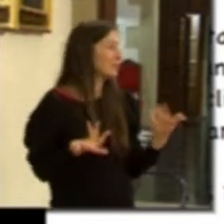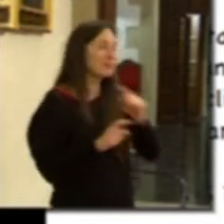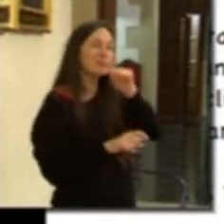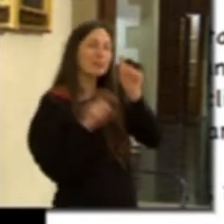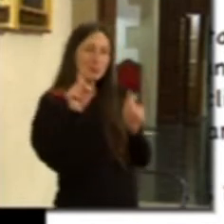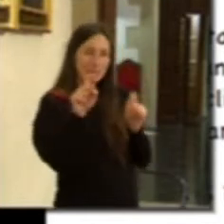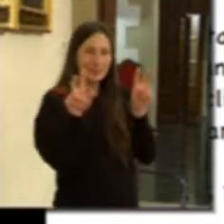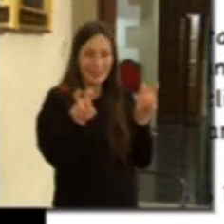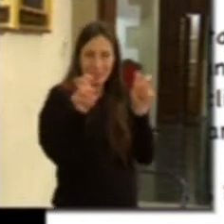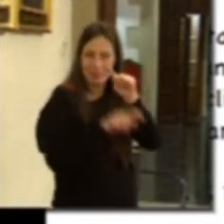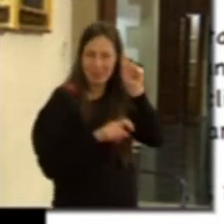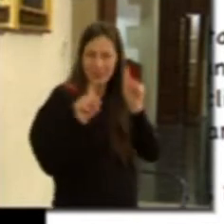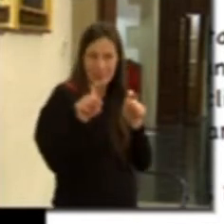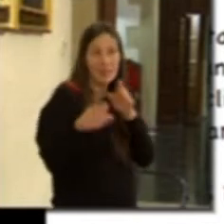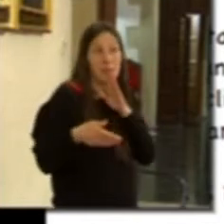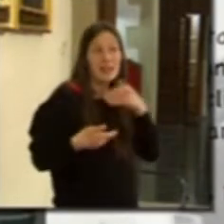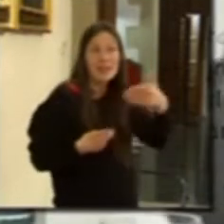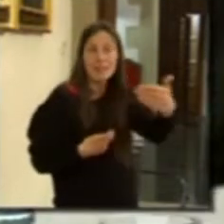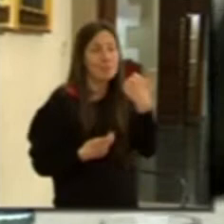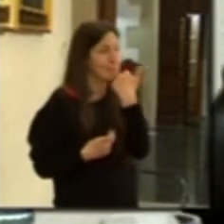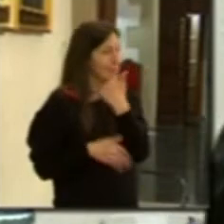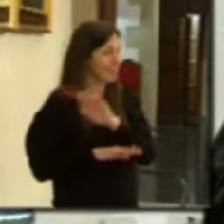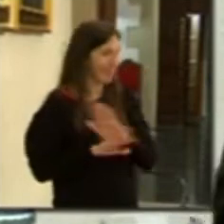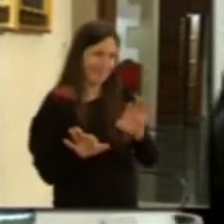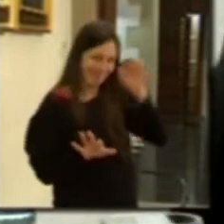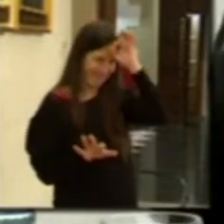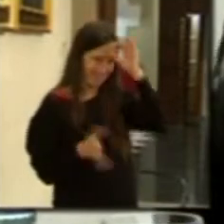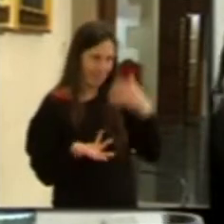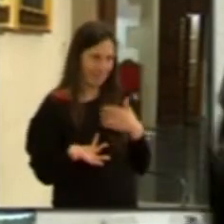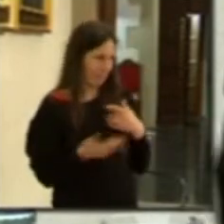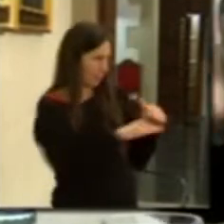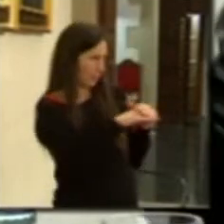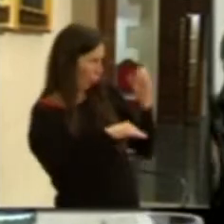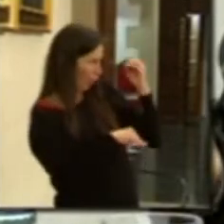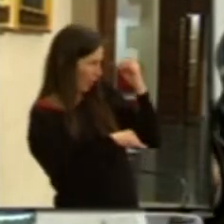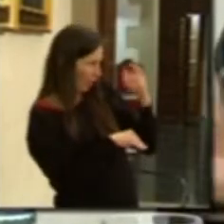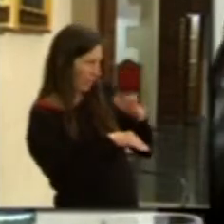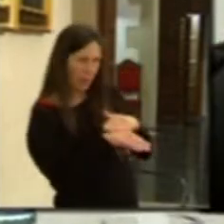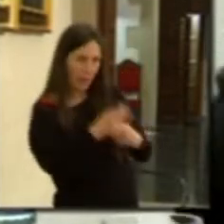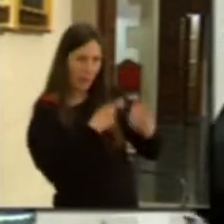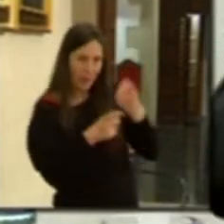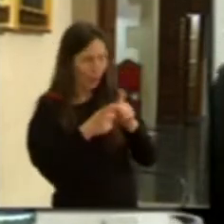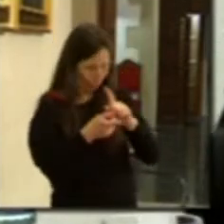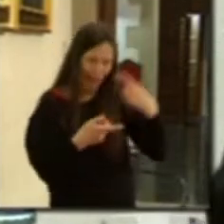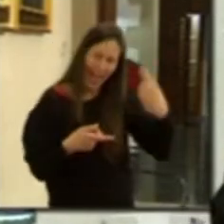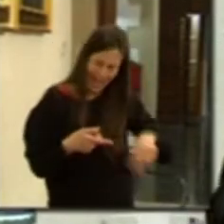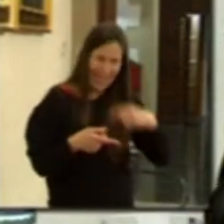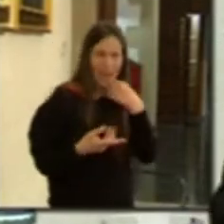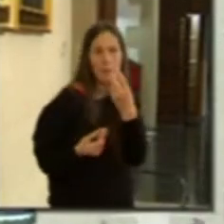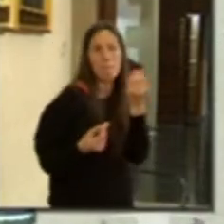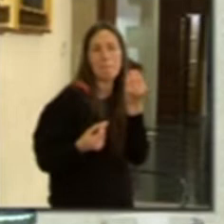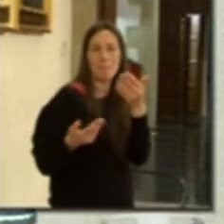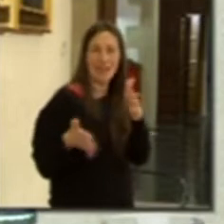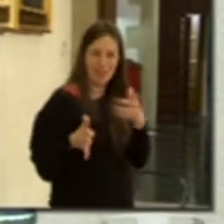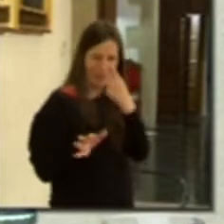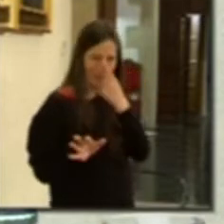incerteses. És que tampoc sabem segur què passarà. Diu, home, fantàstic, nosaltres venim aquí que ens hagi de la resposta. No, no la tenim. Sabem per on pot anar, però